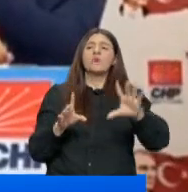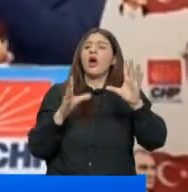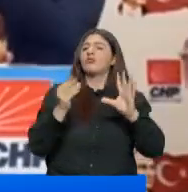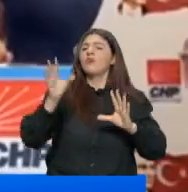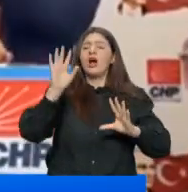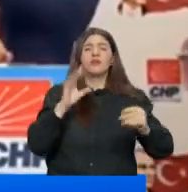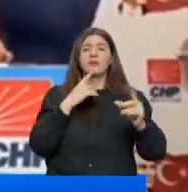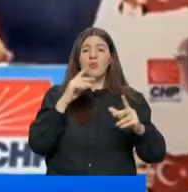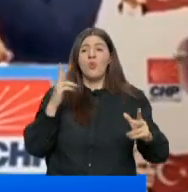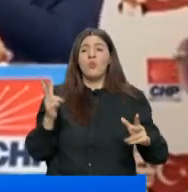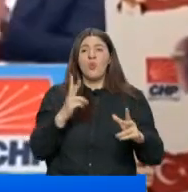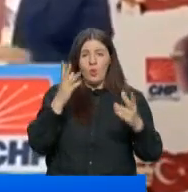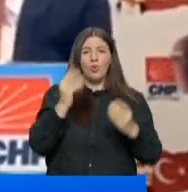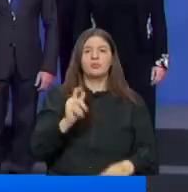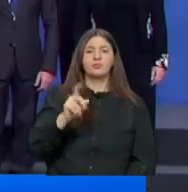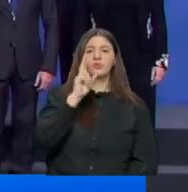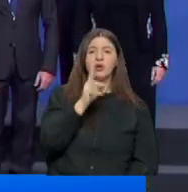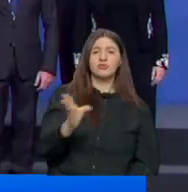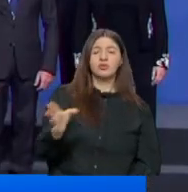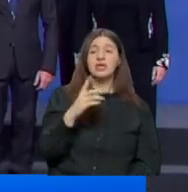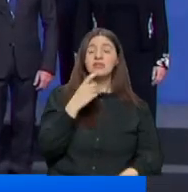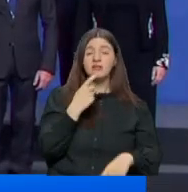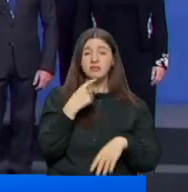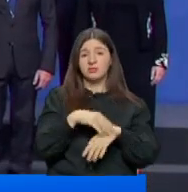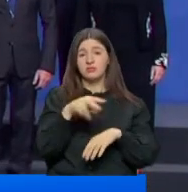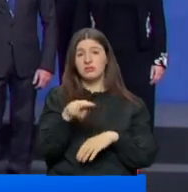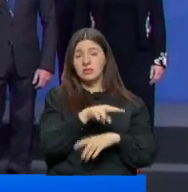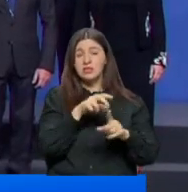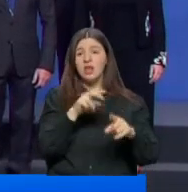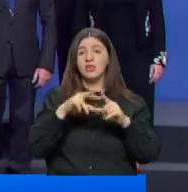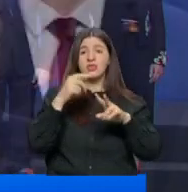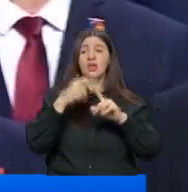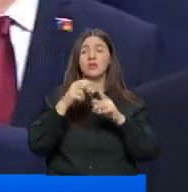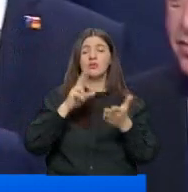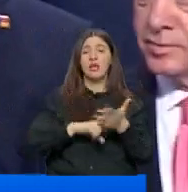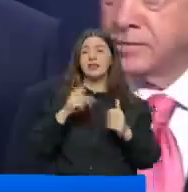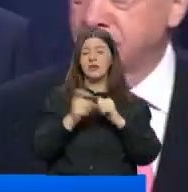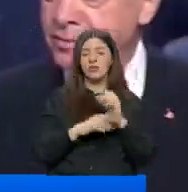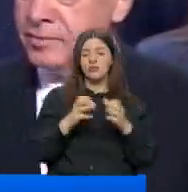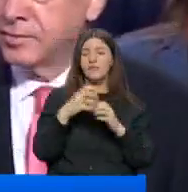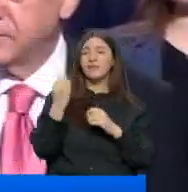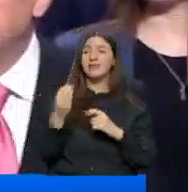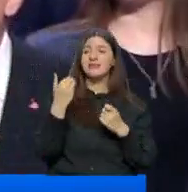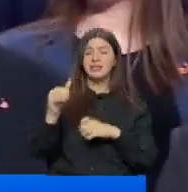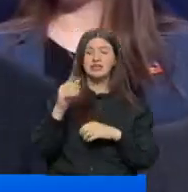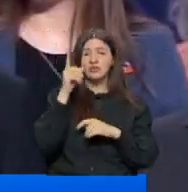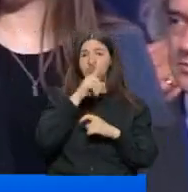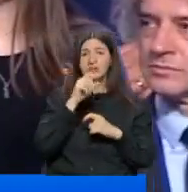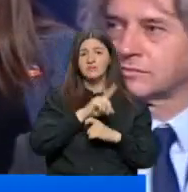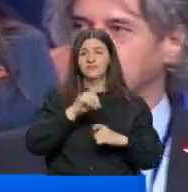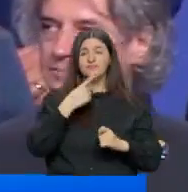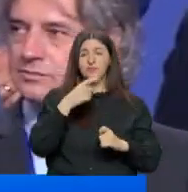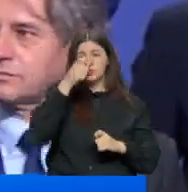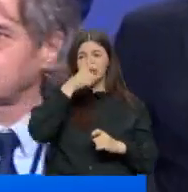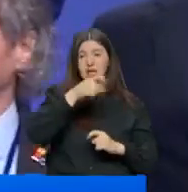değil, bayağı da oldurttuklarını gördük. İsveç'e, Finlandiya'nın NATO üyeliğine, terör örgütlerine verdiği destek nedeniyle karşı çıkan